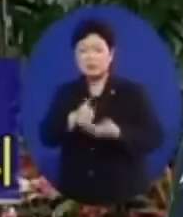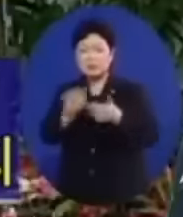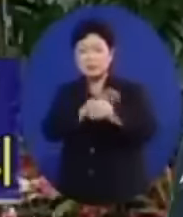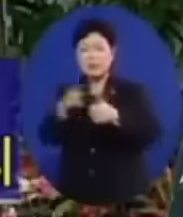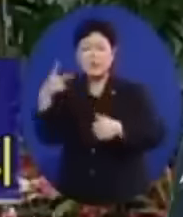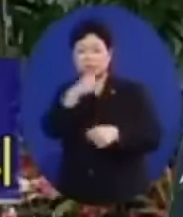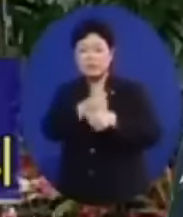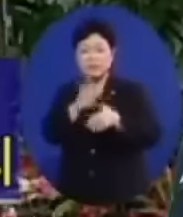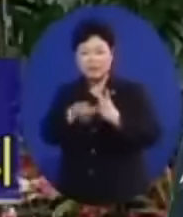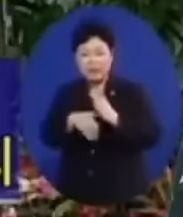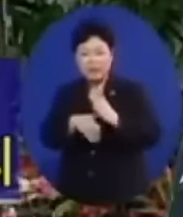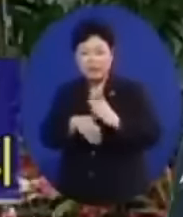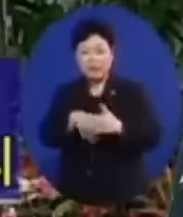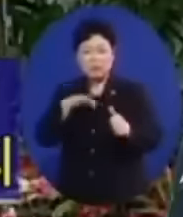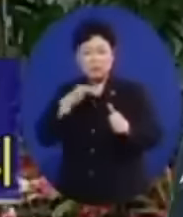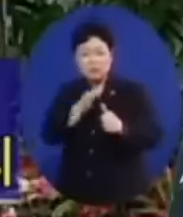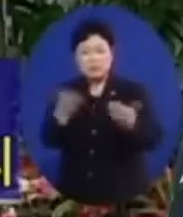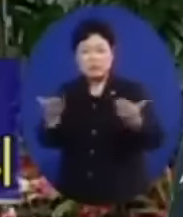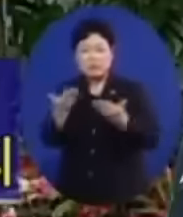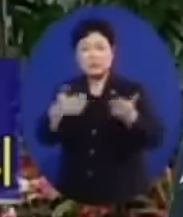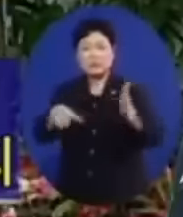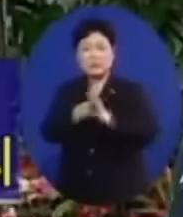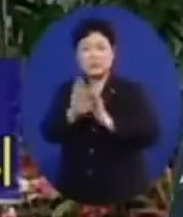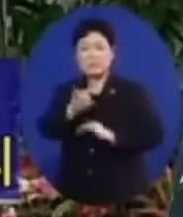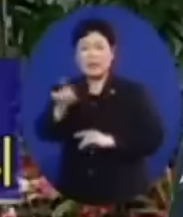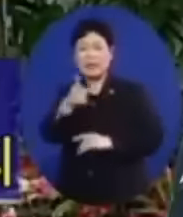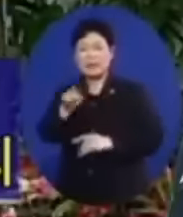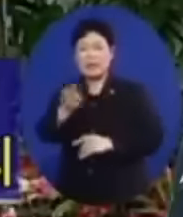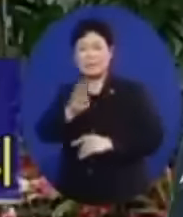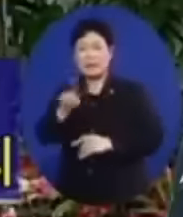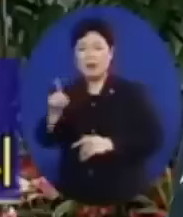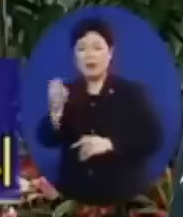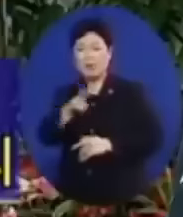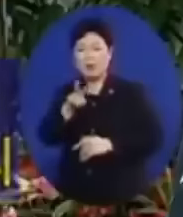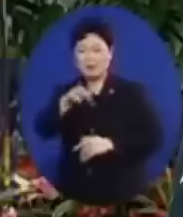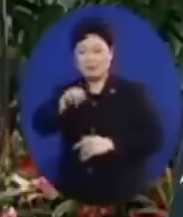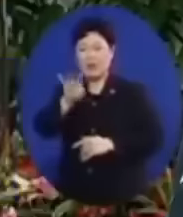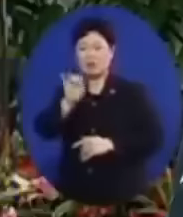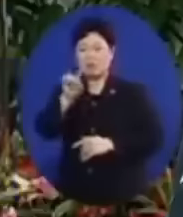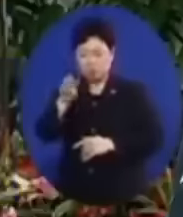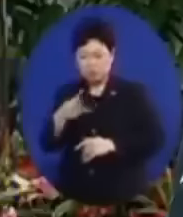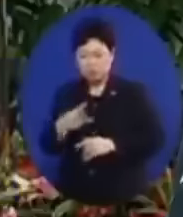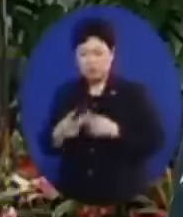내가 불러시키는 일을 위하여 바나바와 사울을 따라 세우라.